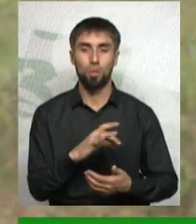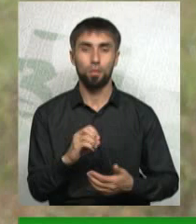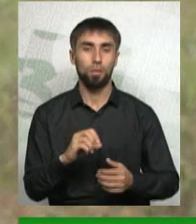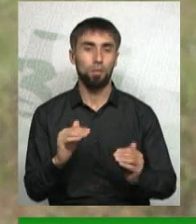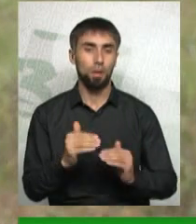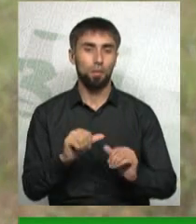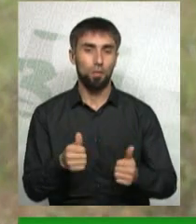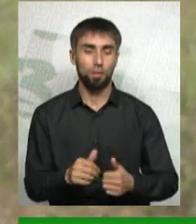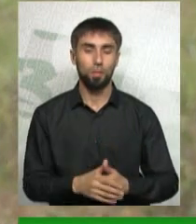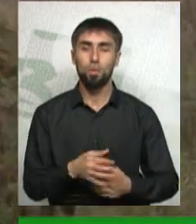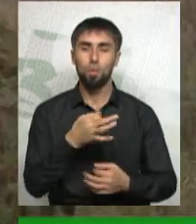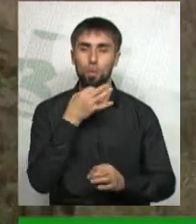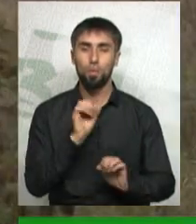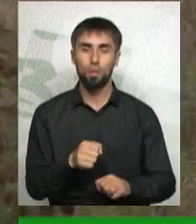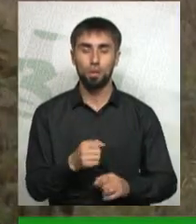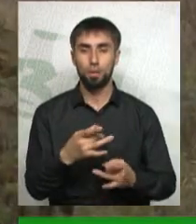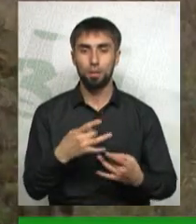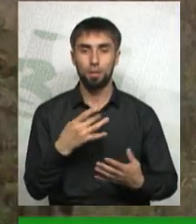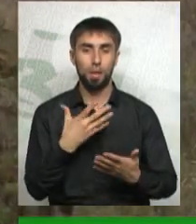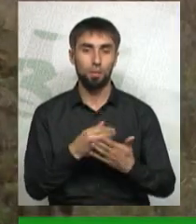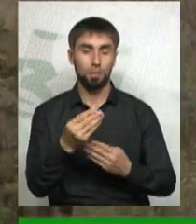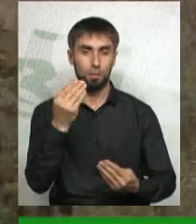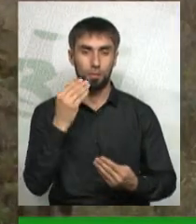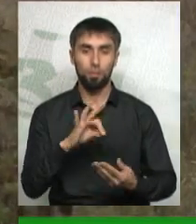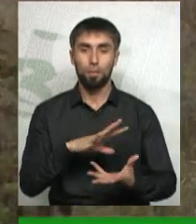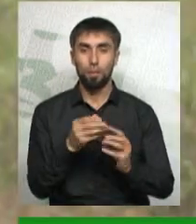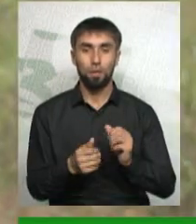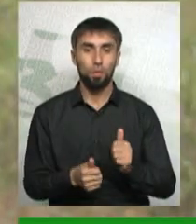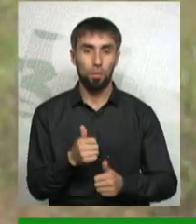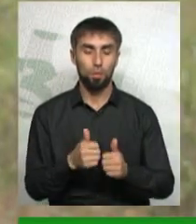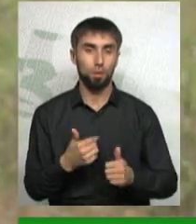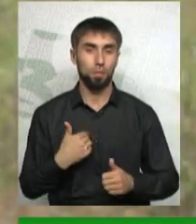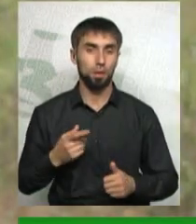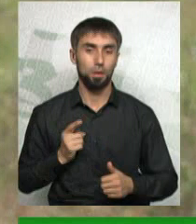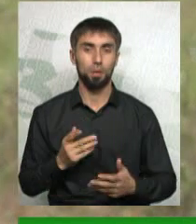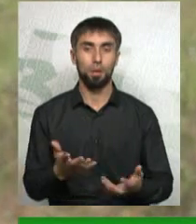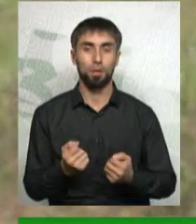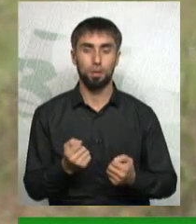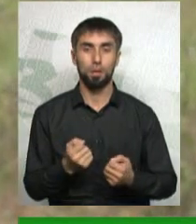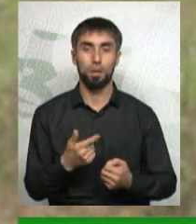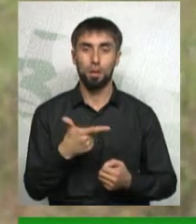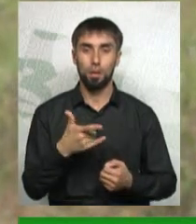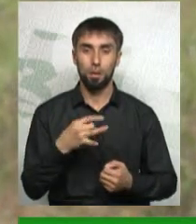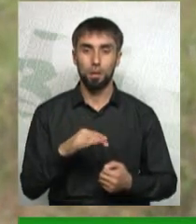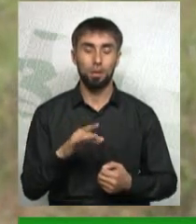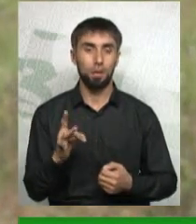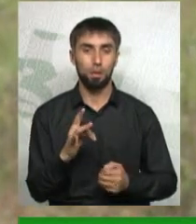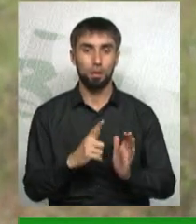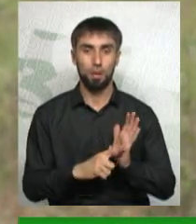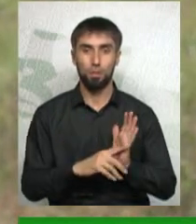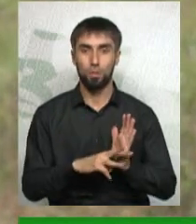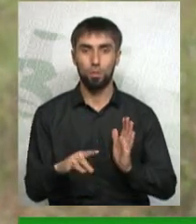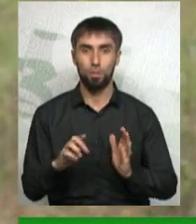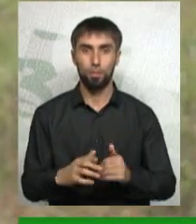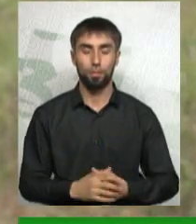форм. Любой может высказать свои пожелания. По итогам конкурса мы рассчитываем получить грант в размере 70